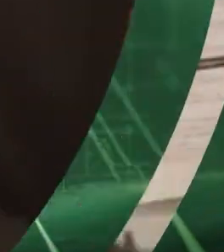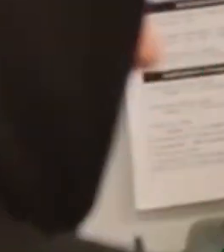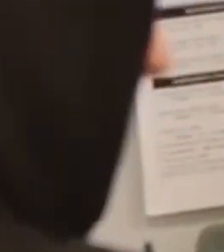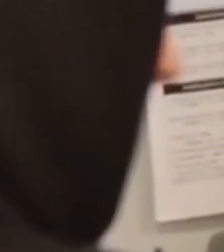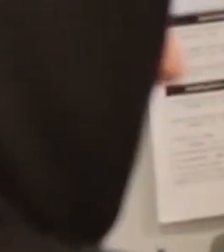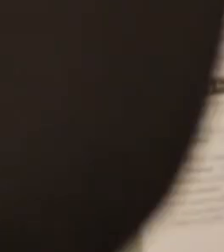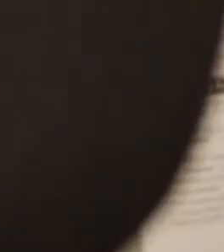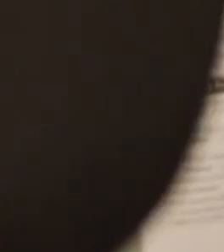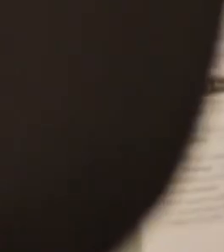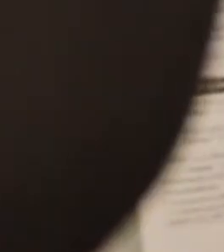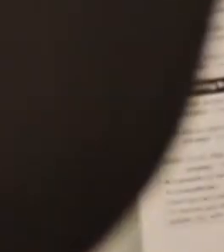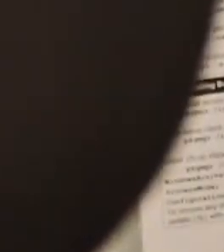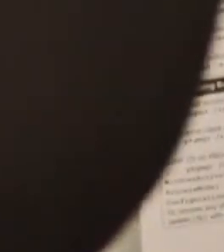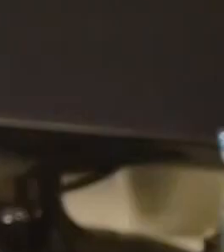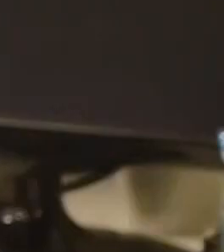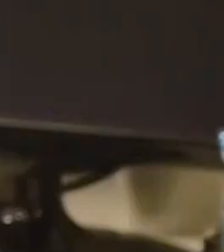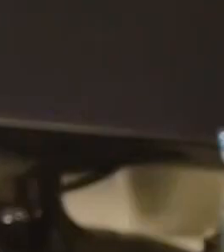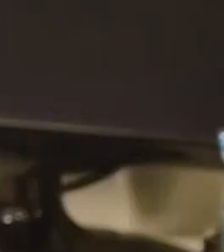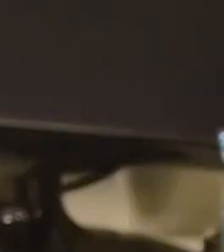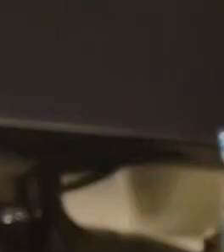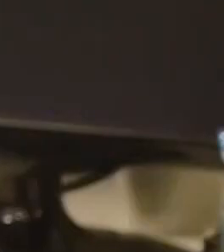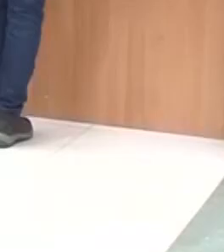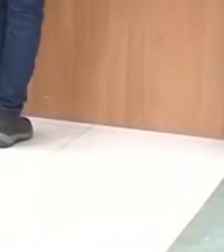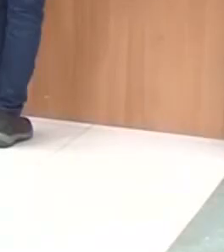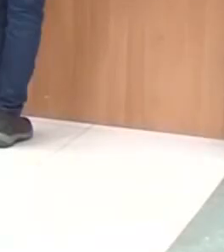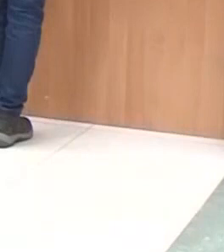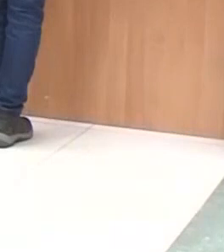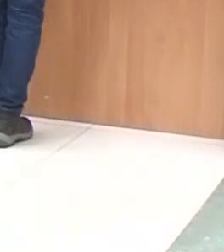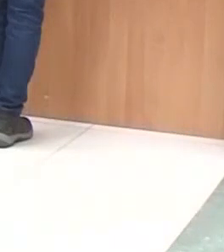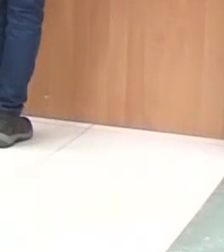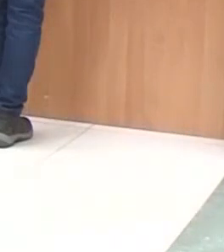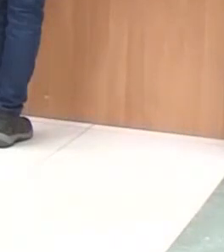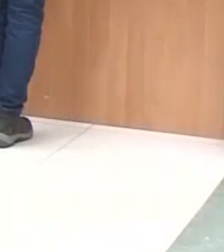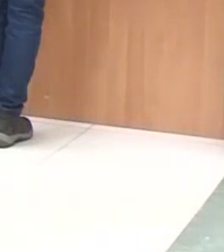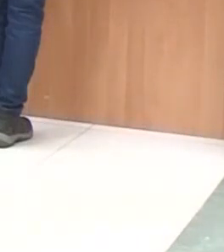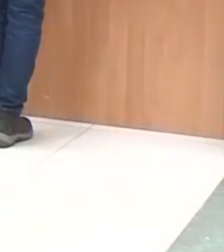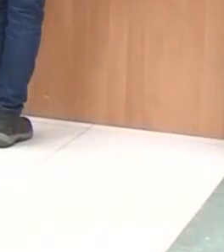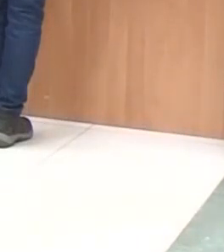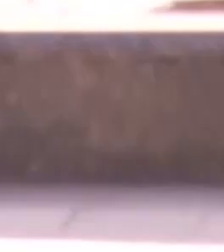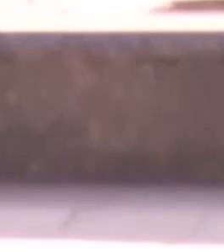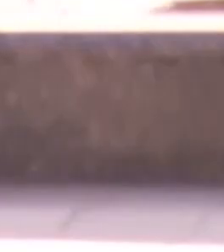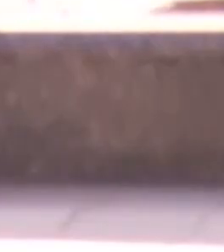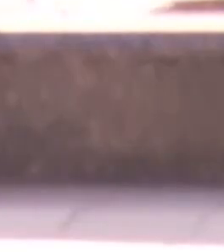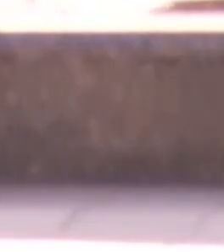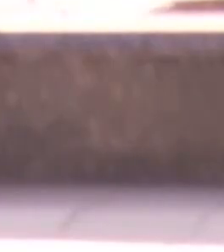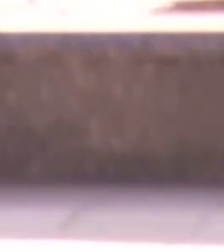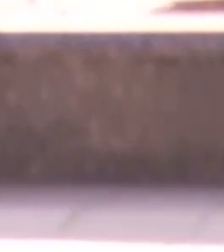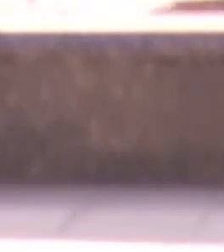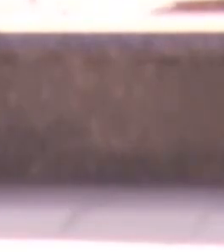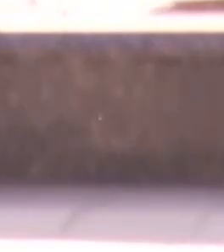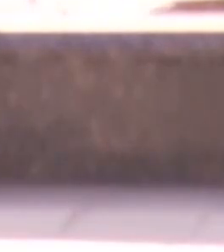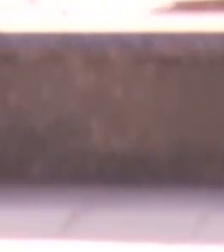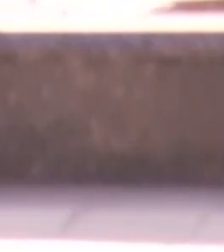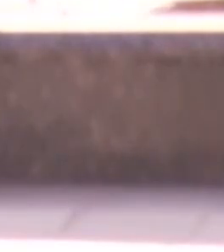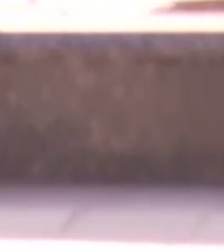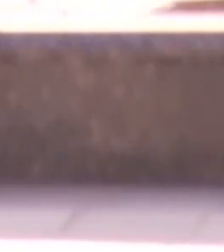Кредиты, оформленные мошенниками, будут списывать. За пробелы в кибербезопасности намерены наказывать банки второго уровня и микрокредитные организации. Я,